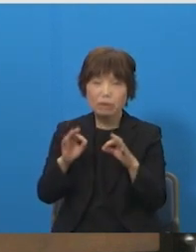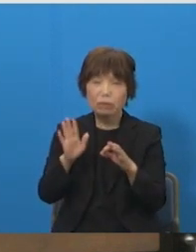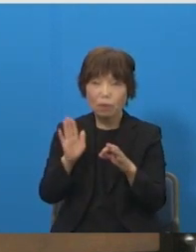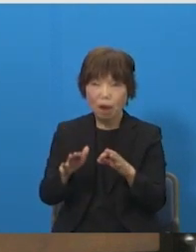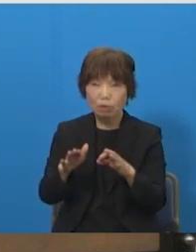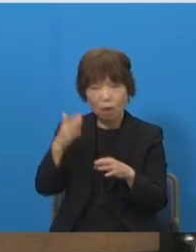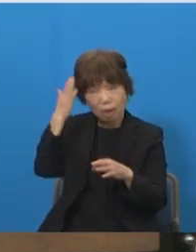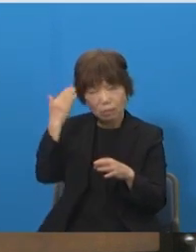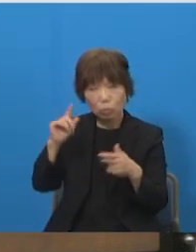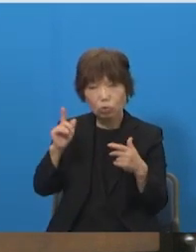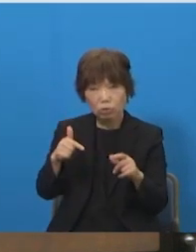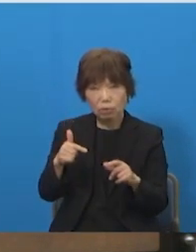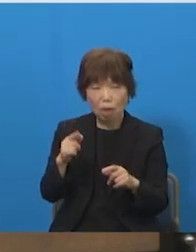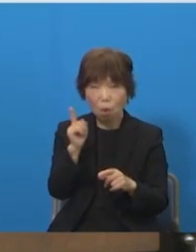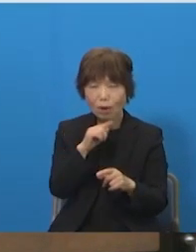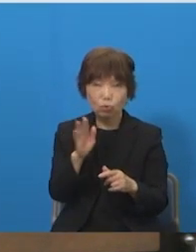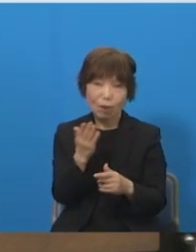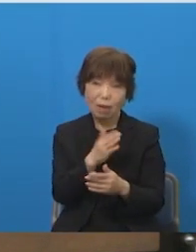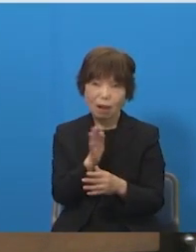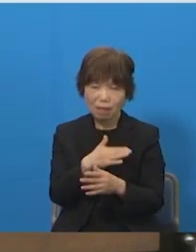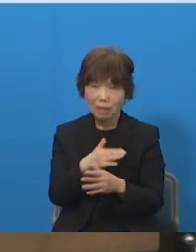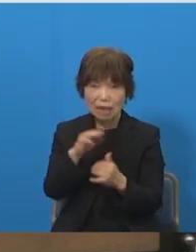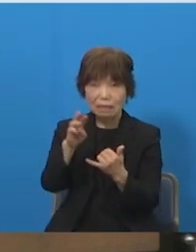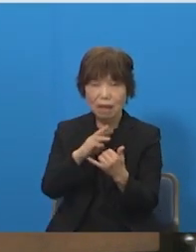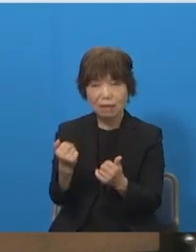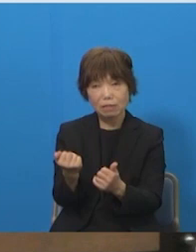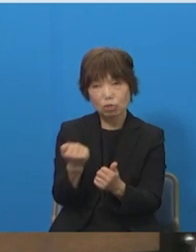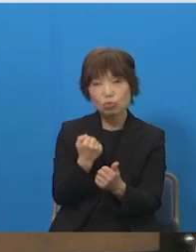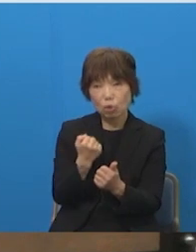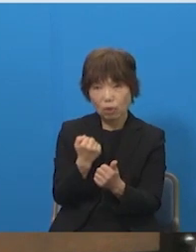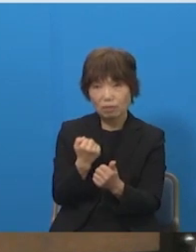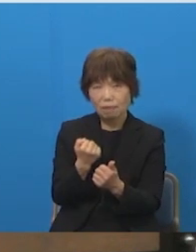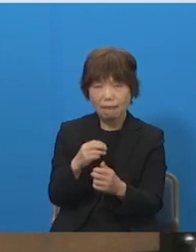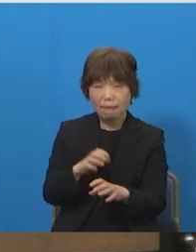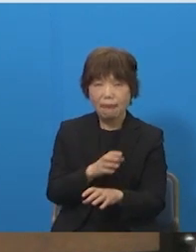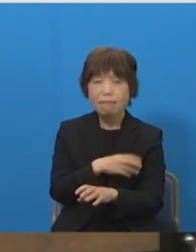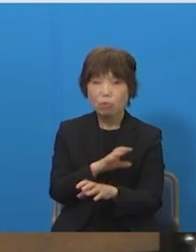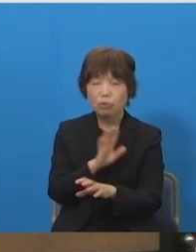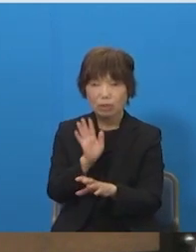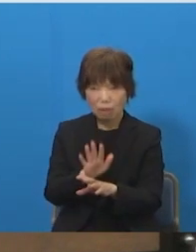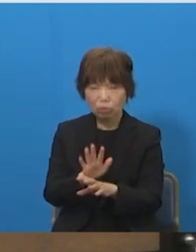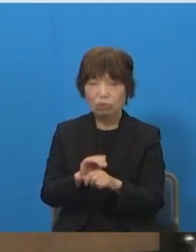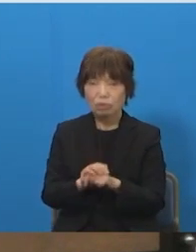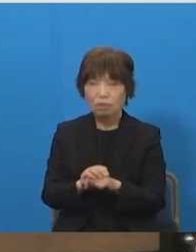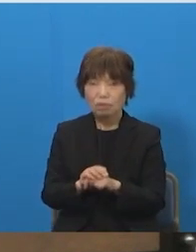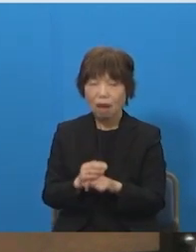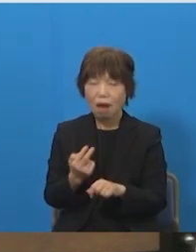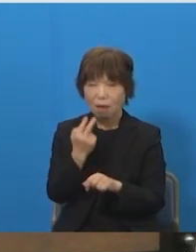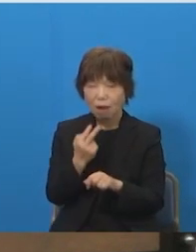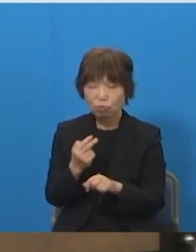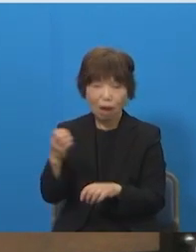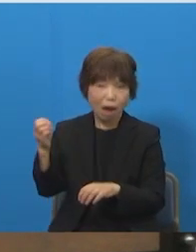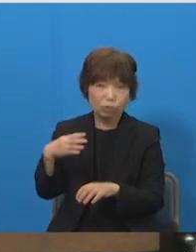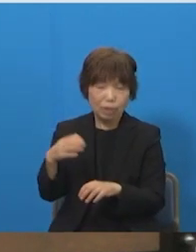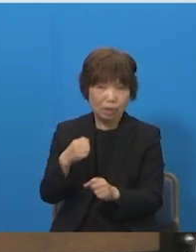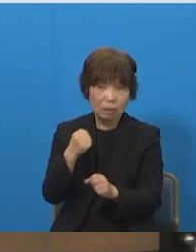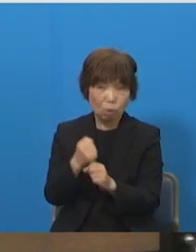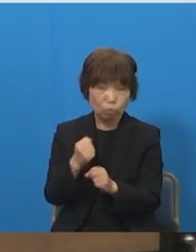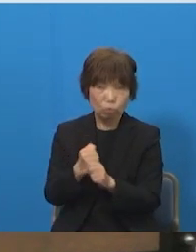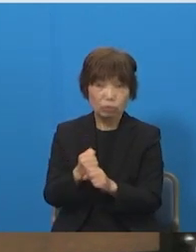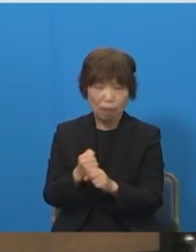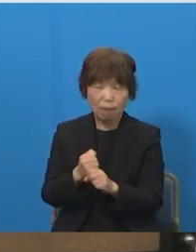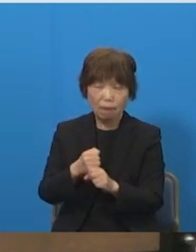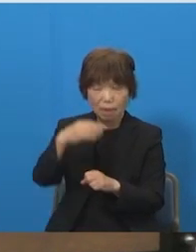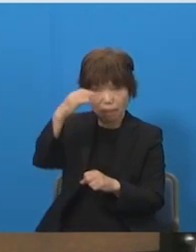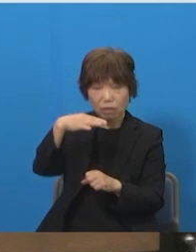べ劣化しないなどの災害に強いエネルギーです。また、LP ガスでガス発電機を使用すれば、電力供給も可能